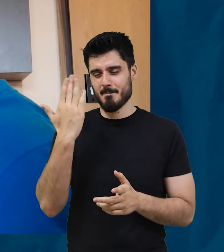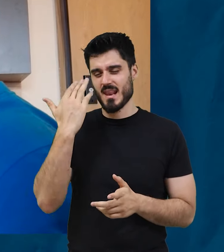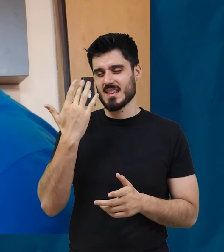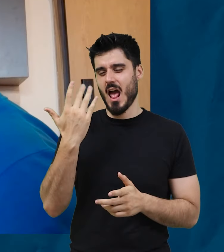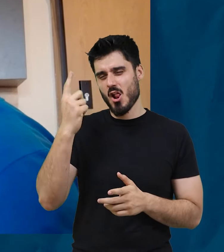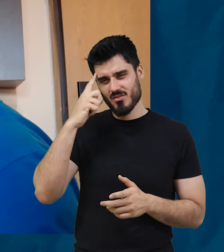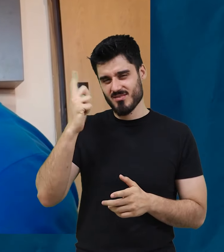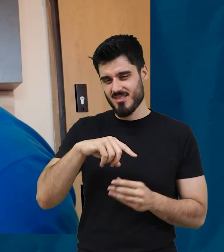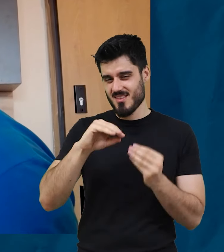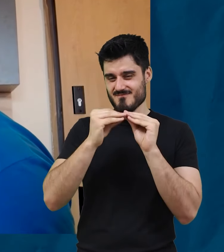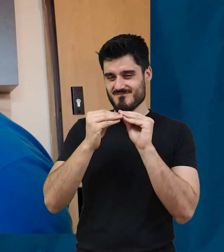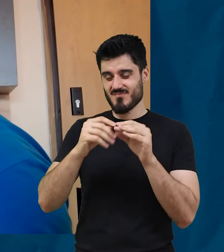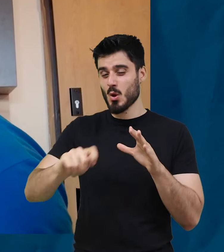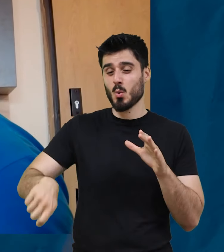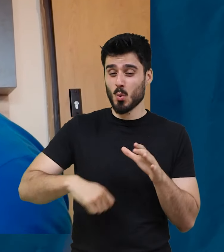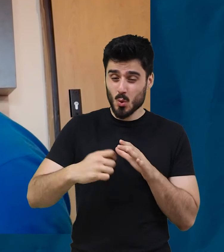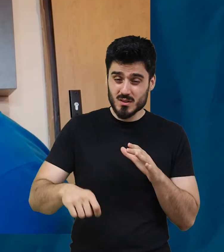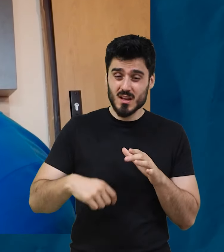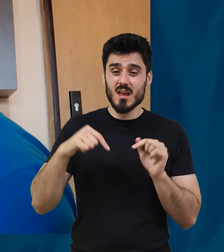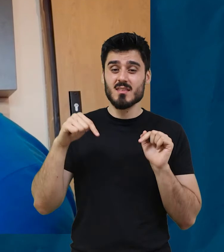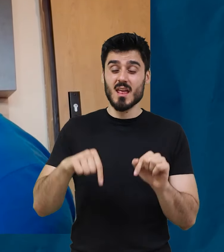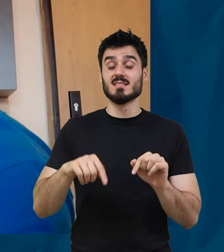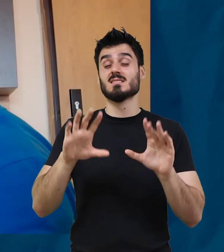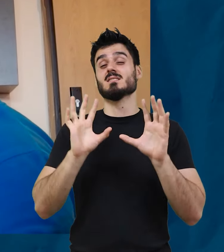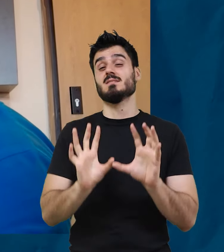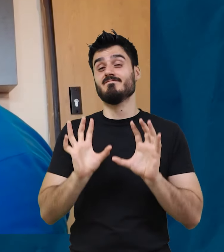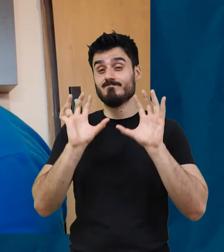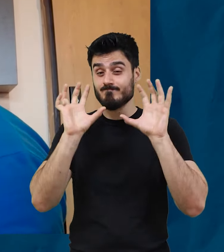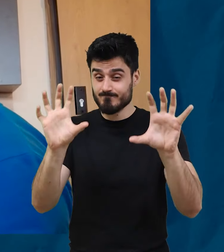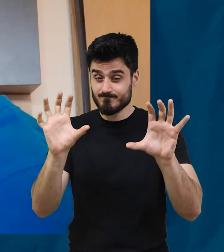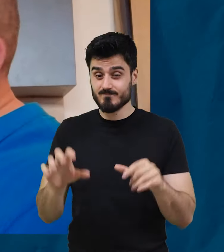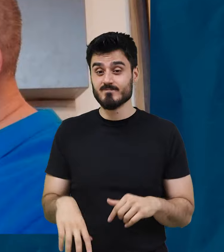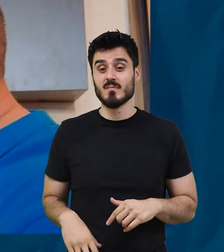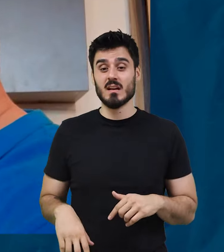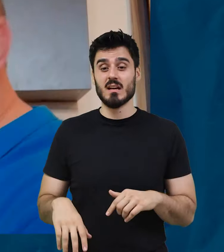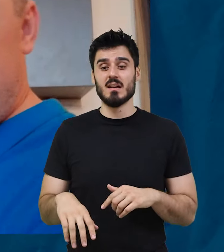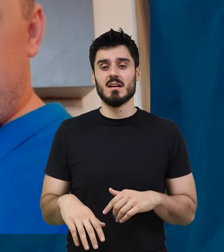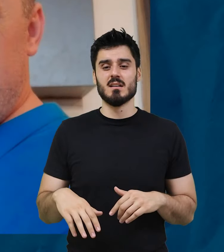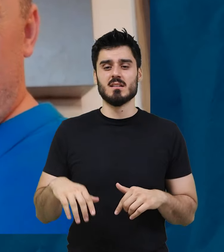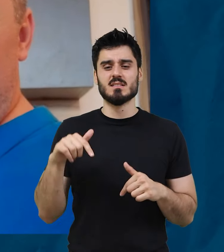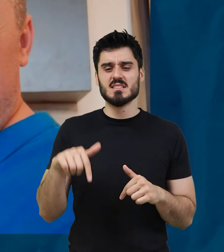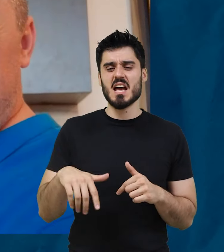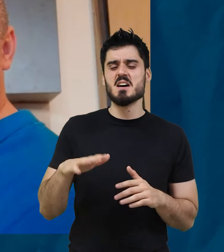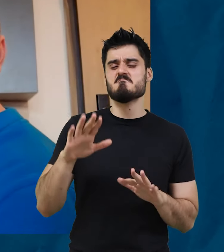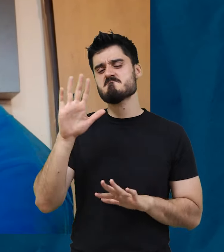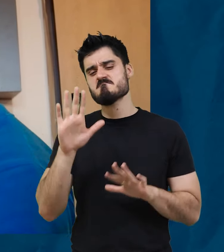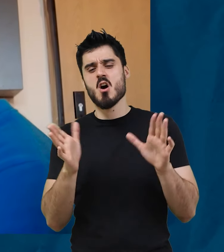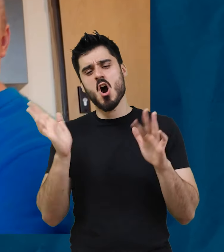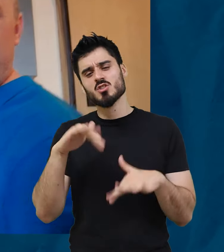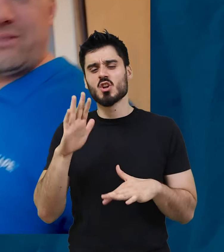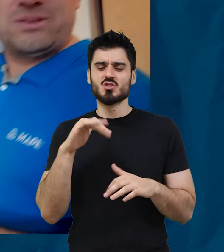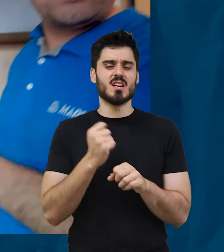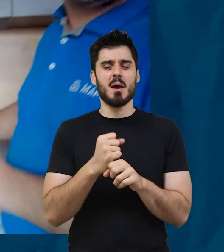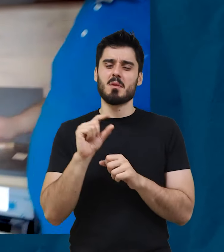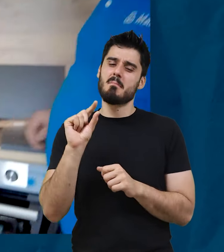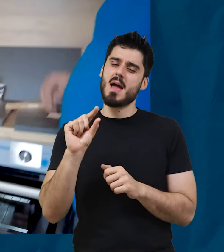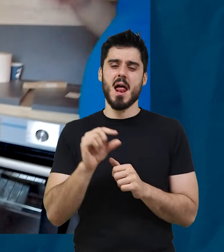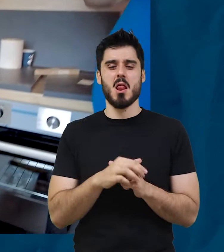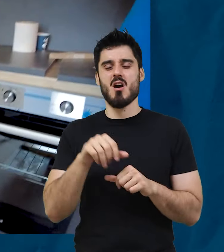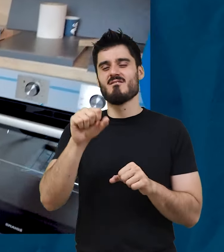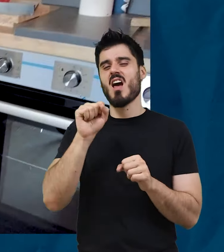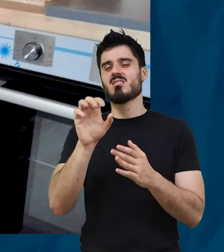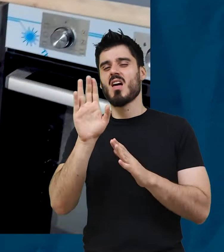Преди няколко дена сглобихме кухнята. Вчера и днеска с кухича монтирахме. И сега кухича централни вратички, нагоре, надолу, ляво, десно.